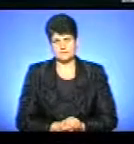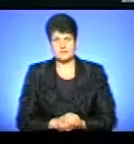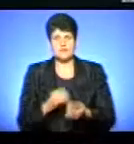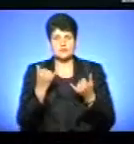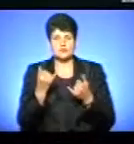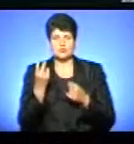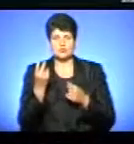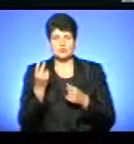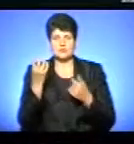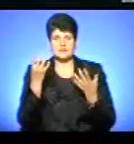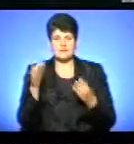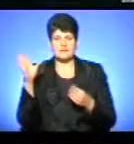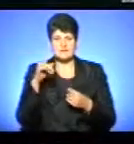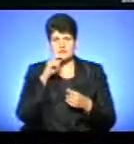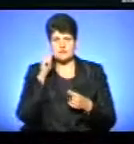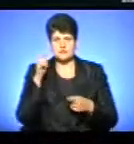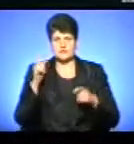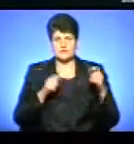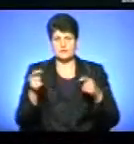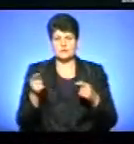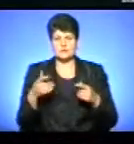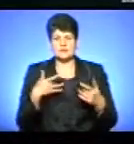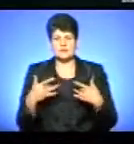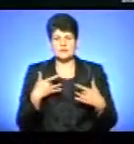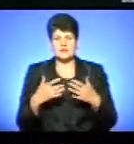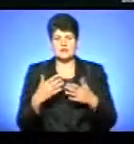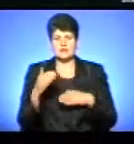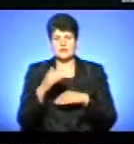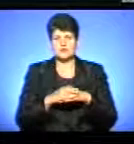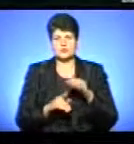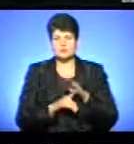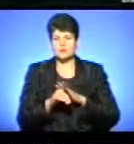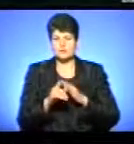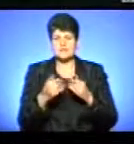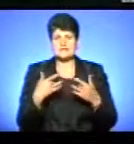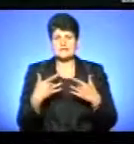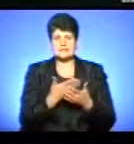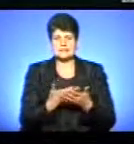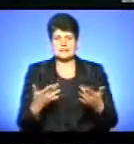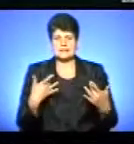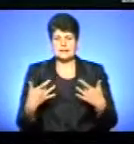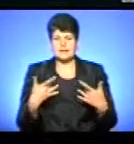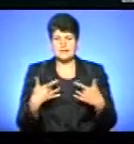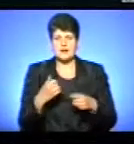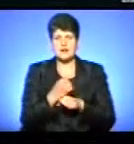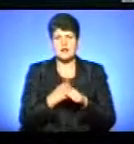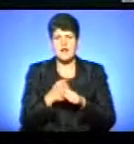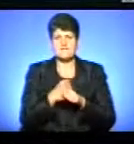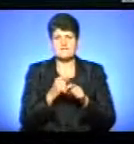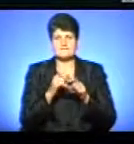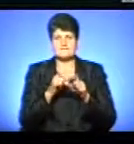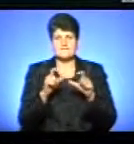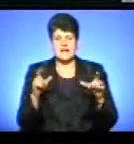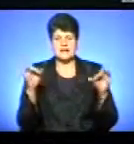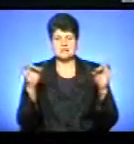Сьогодні другий день всеукраїнського фестивалю «Тернопільські театральні вечори дебют». На сцені Тернопільського обласного драмтеатру вистава «Кафе Республіка» від